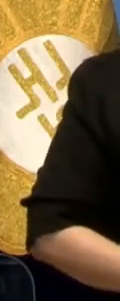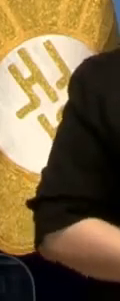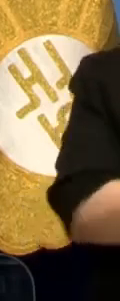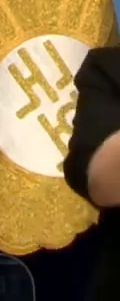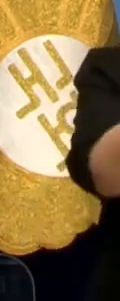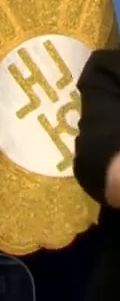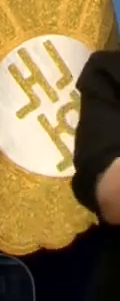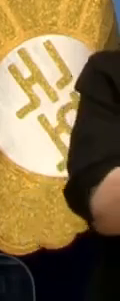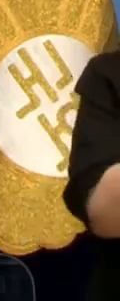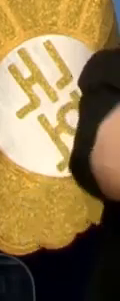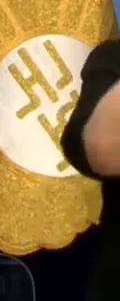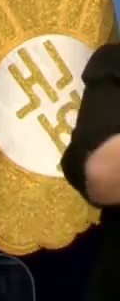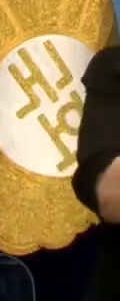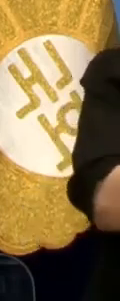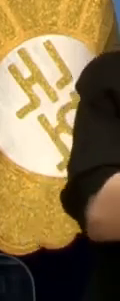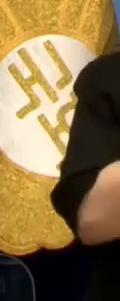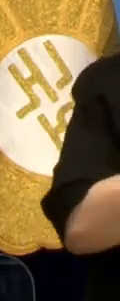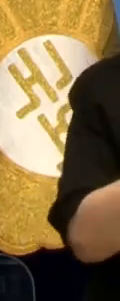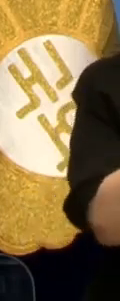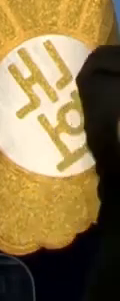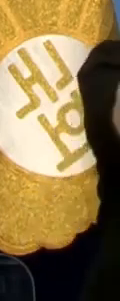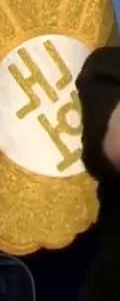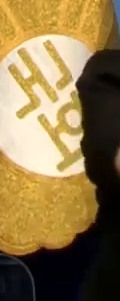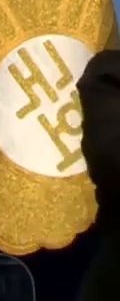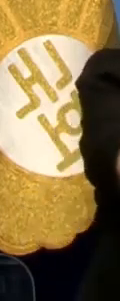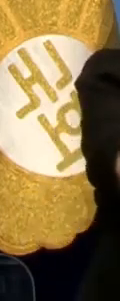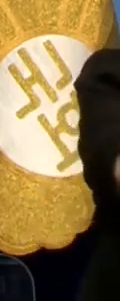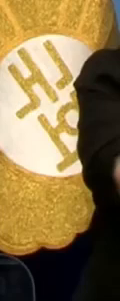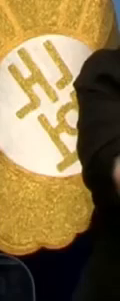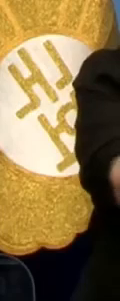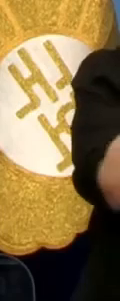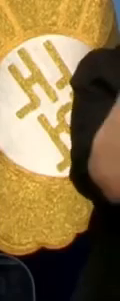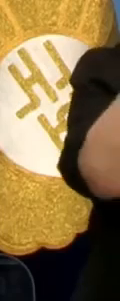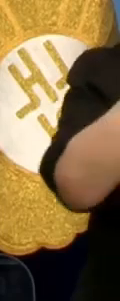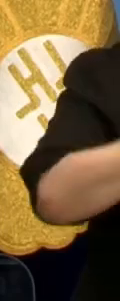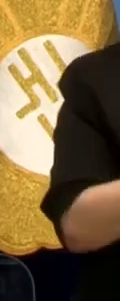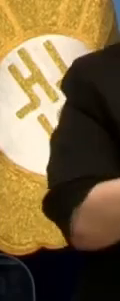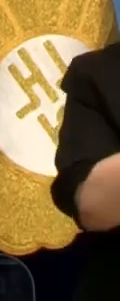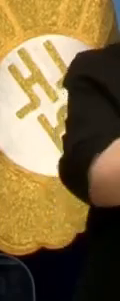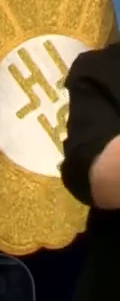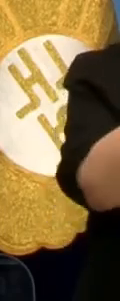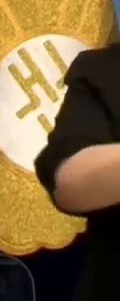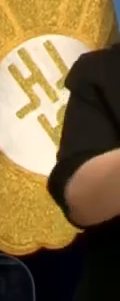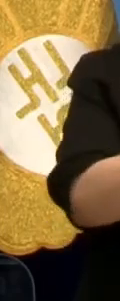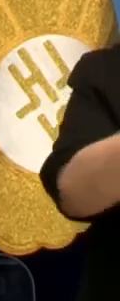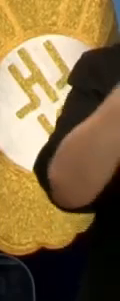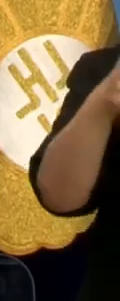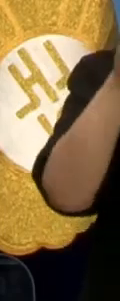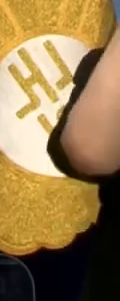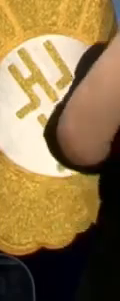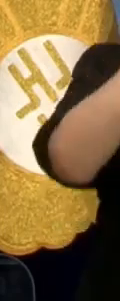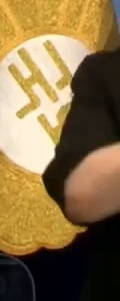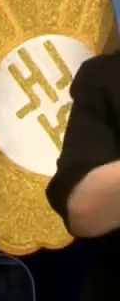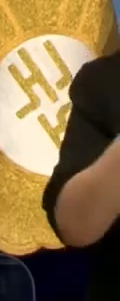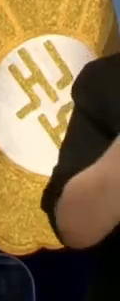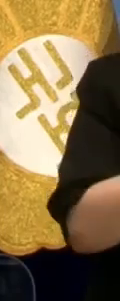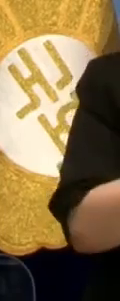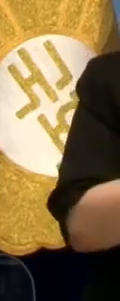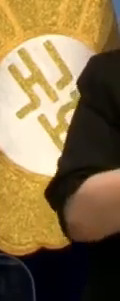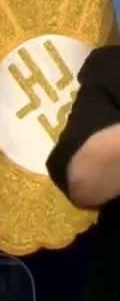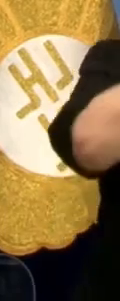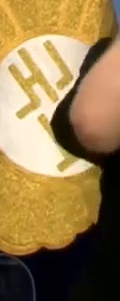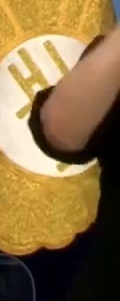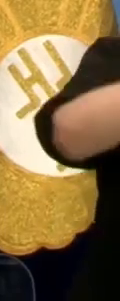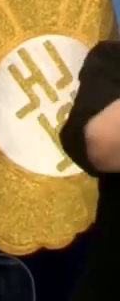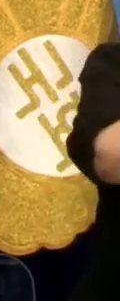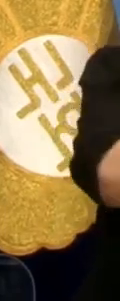생활비 때문에 아르바이트를 전전하던 청년들이 학습 및 자기 개발 시간이 늘어나서 미래를 준비하고 꿈꿀